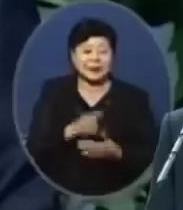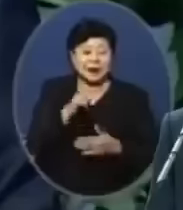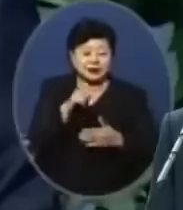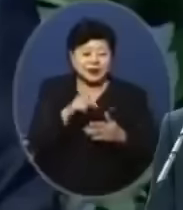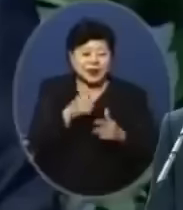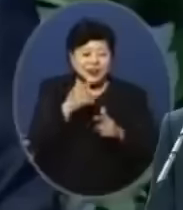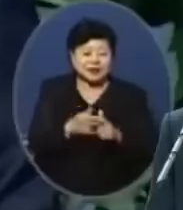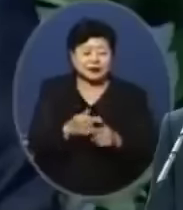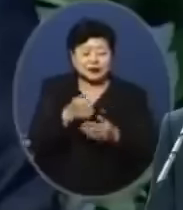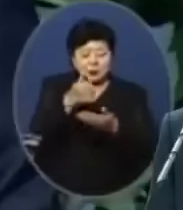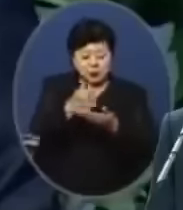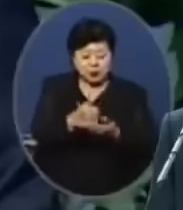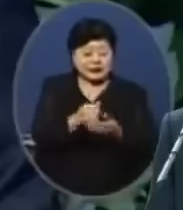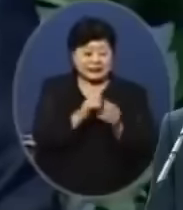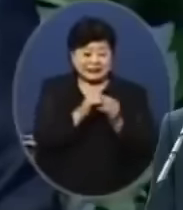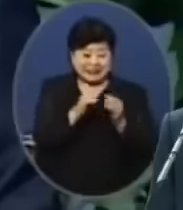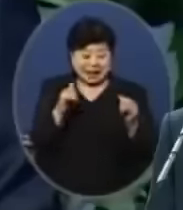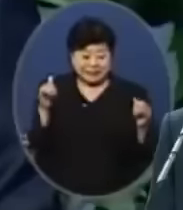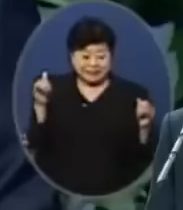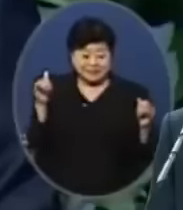마음속에 예수님을 모신 사람은